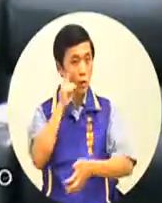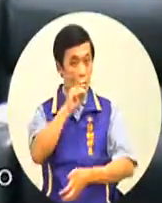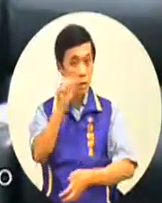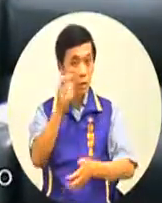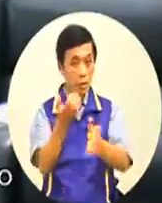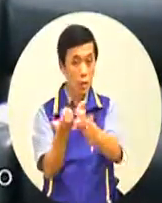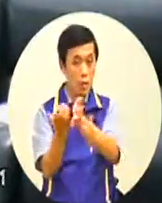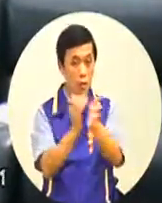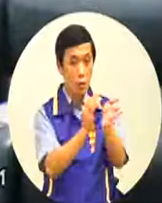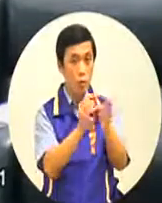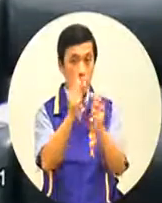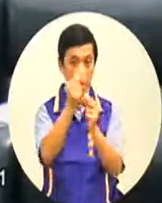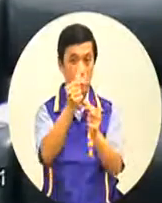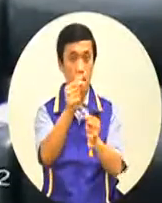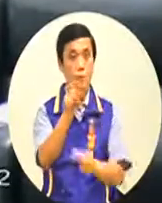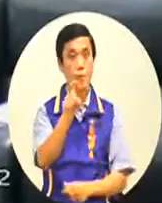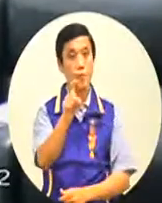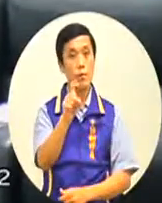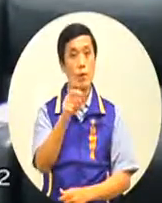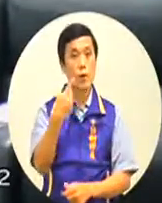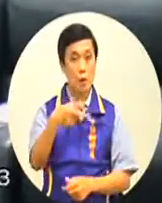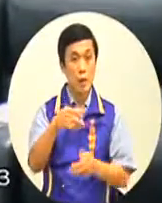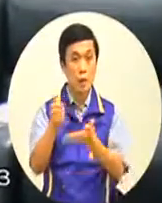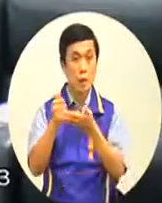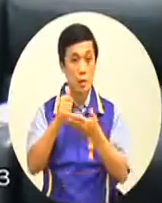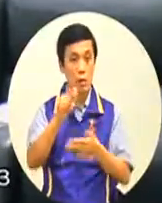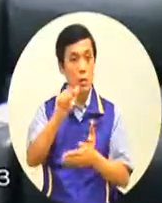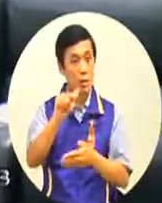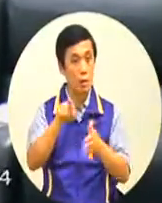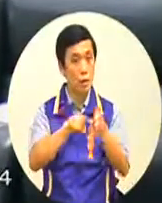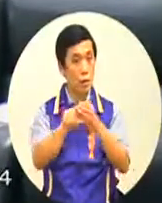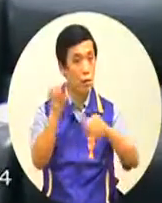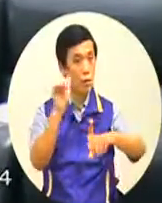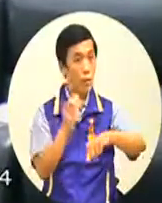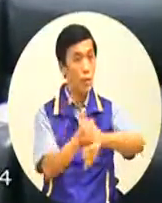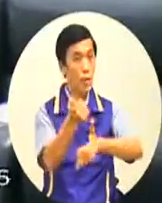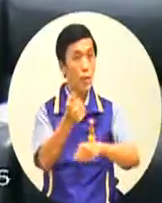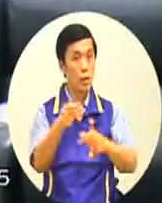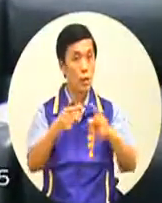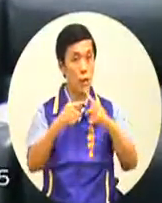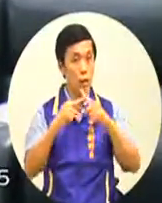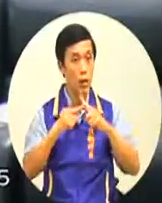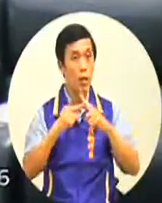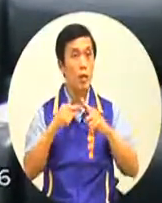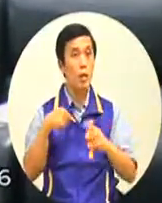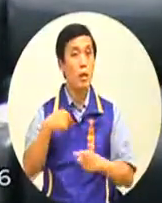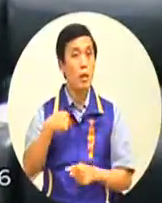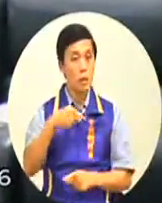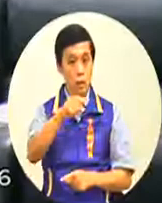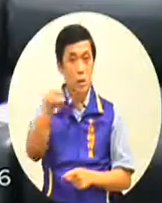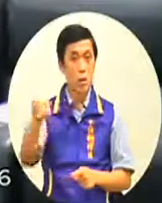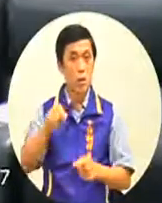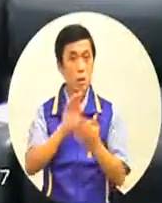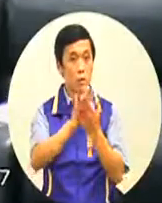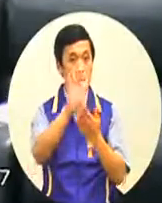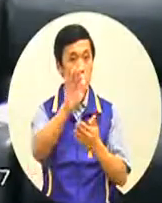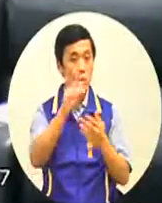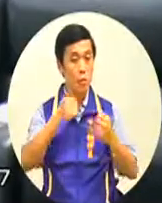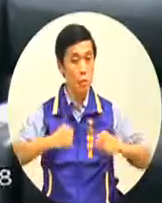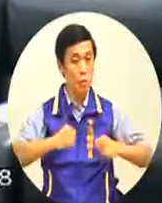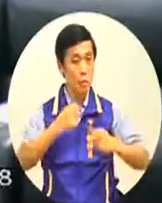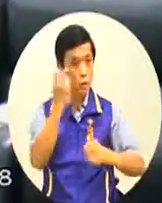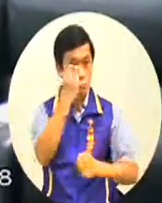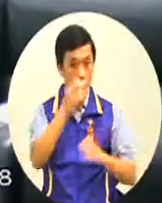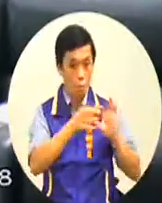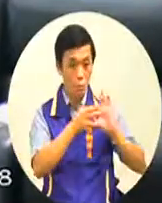全，然后而且学者专家要来，所以我就跟听众朋友吼，在座很多关心你们未来健康的人，第